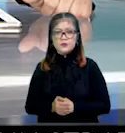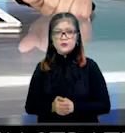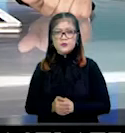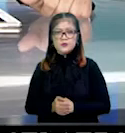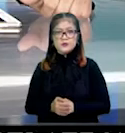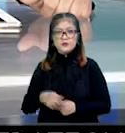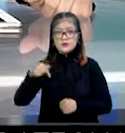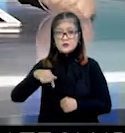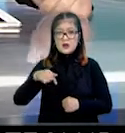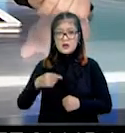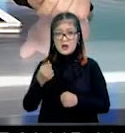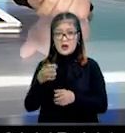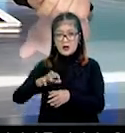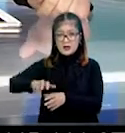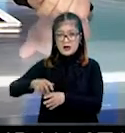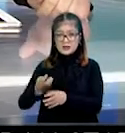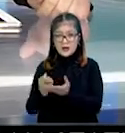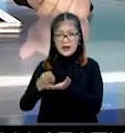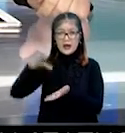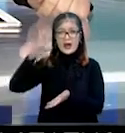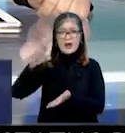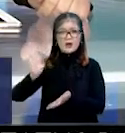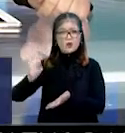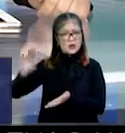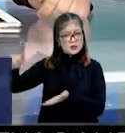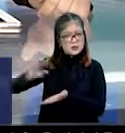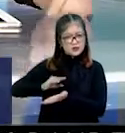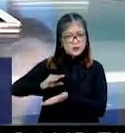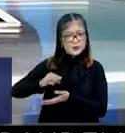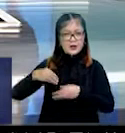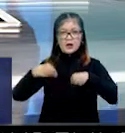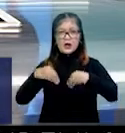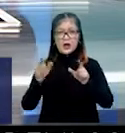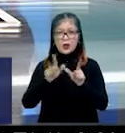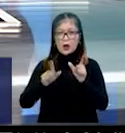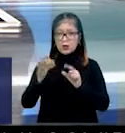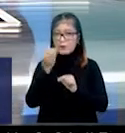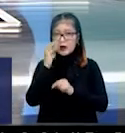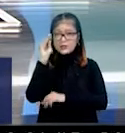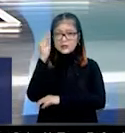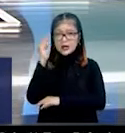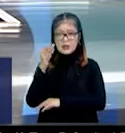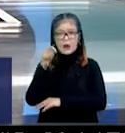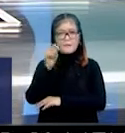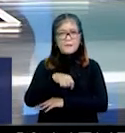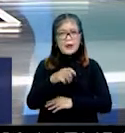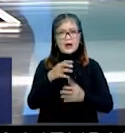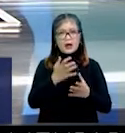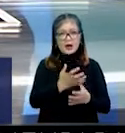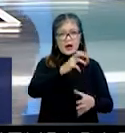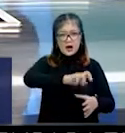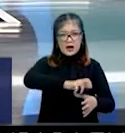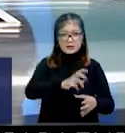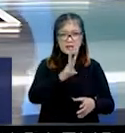Hai pasca kenaikan harga gas elpiji nonsubsidi pedagang warung makan di Jakarta beralih menggunakan gas elpiji 3 kg